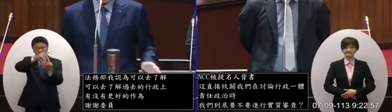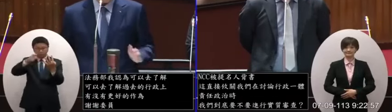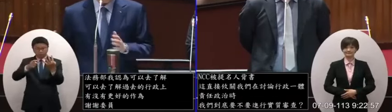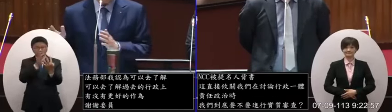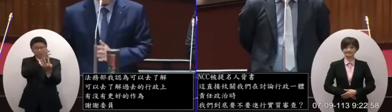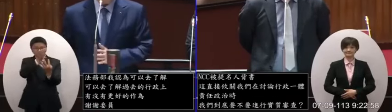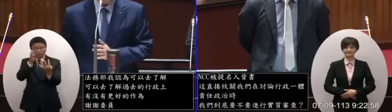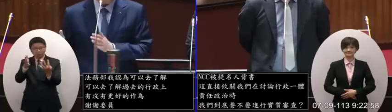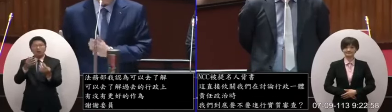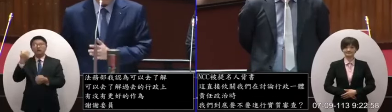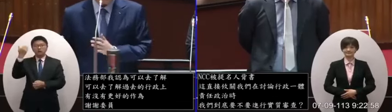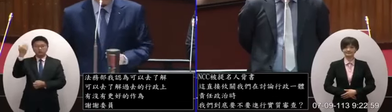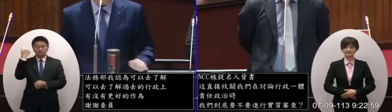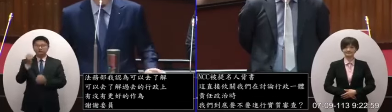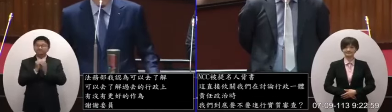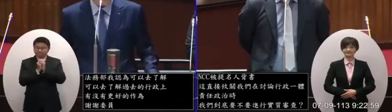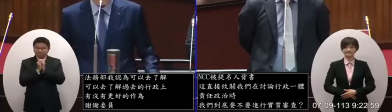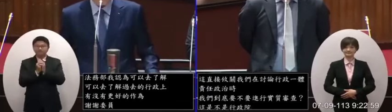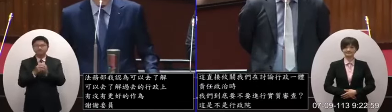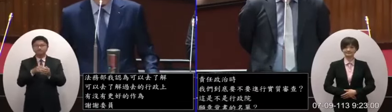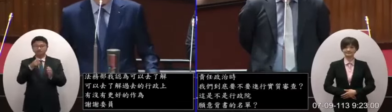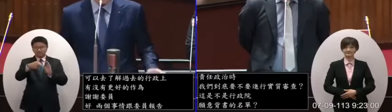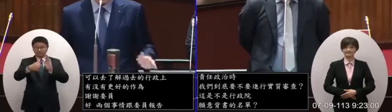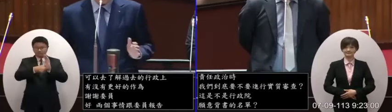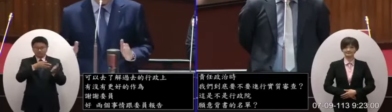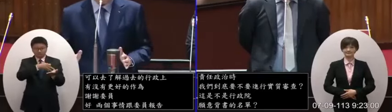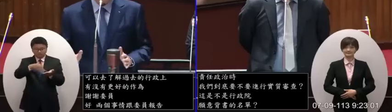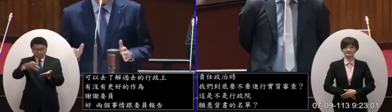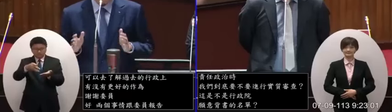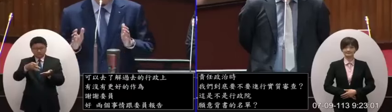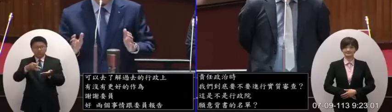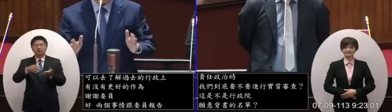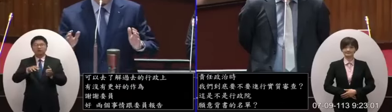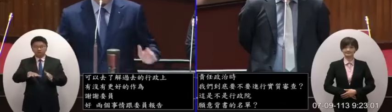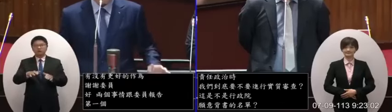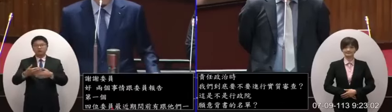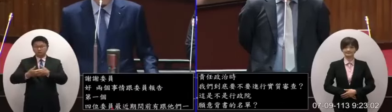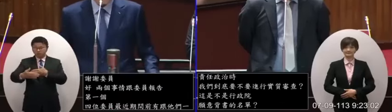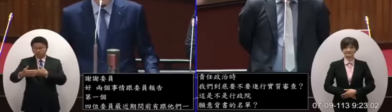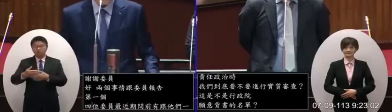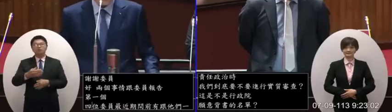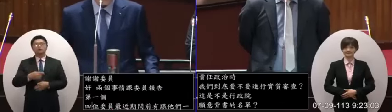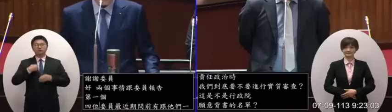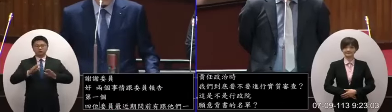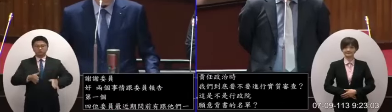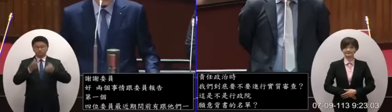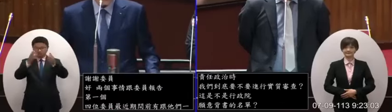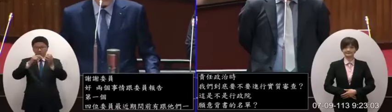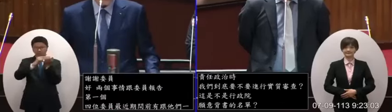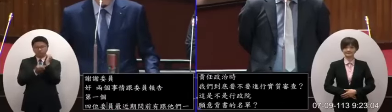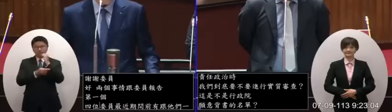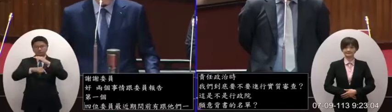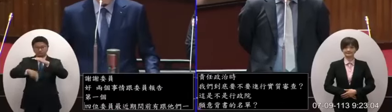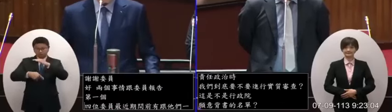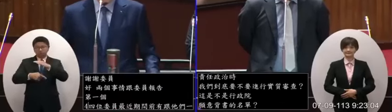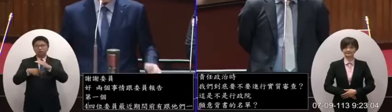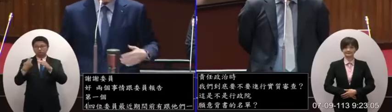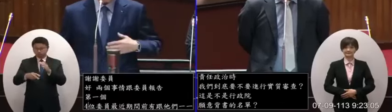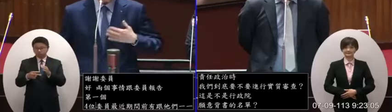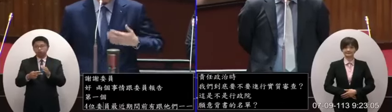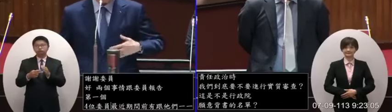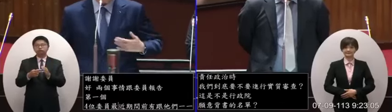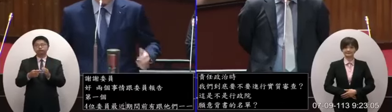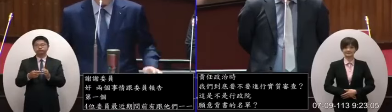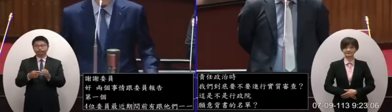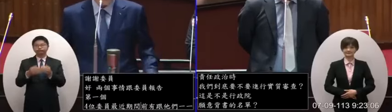问，当初拜托他们提名他们的这个过程，现在我们如数的在向立法院来做一个确认，这个